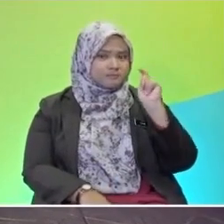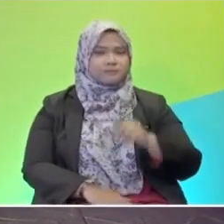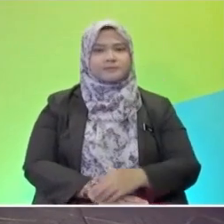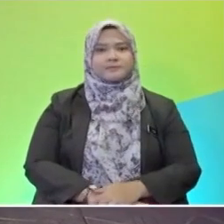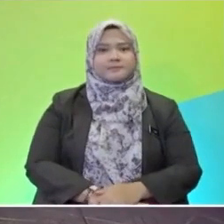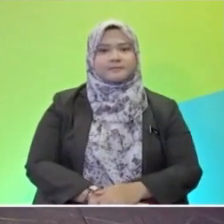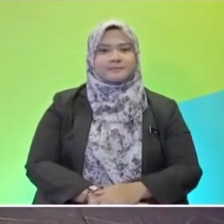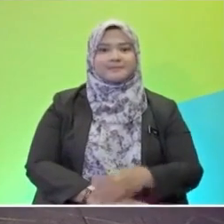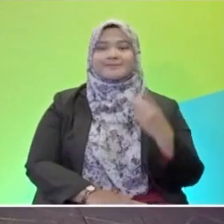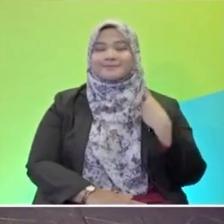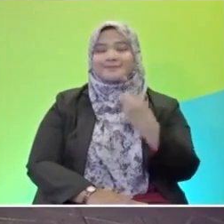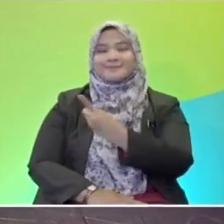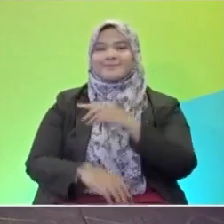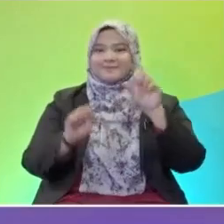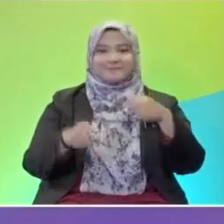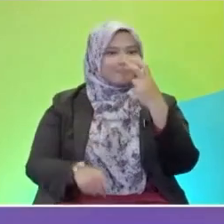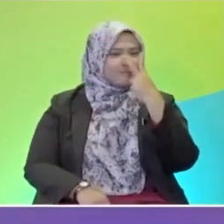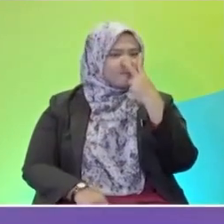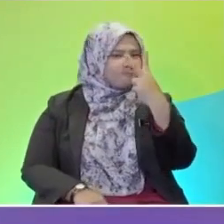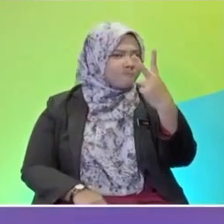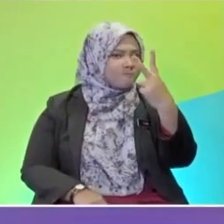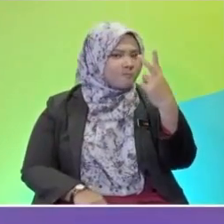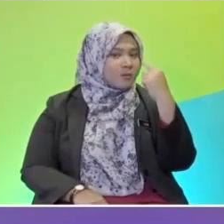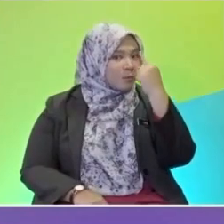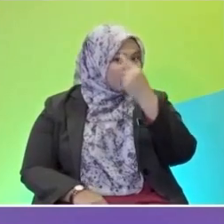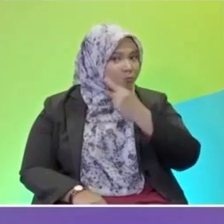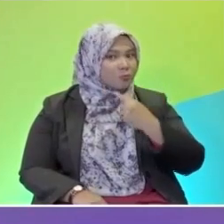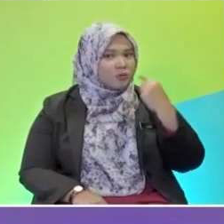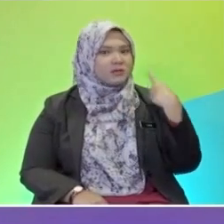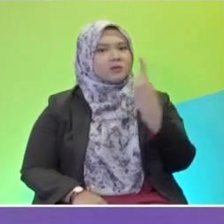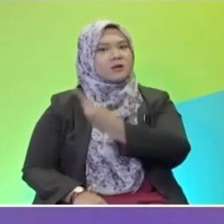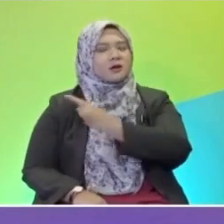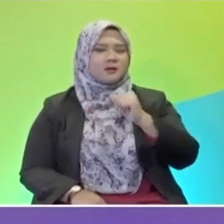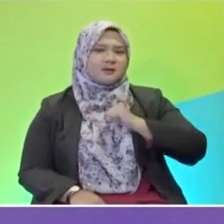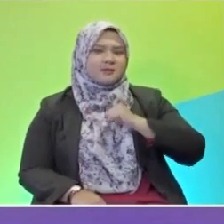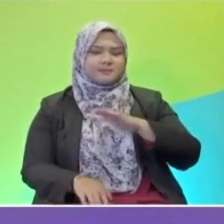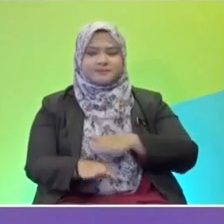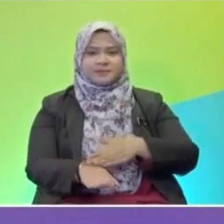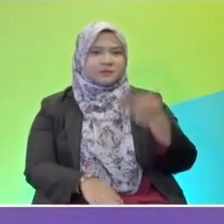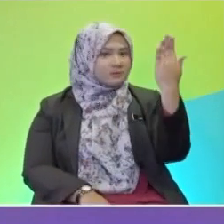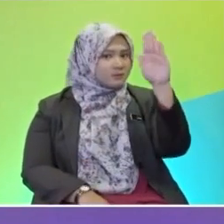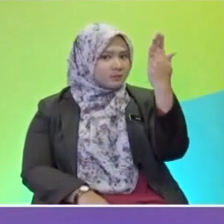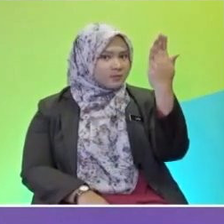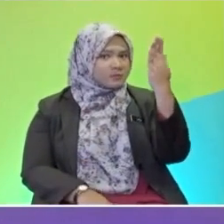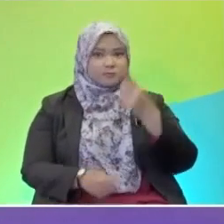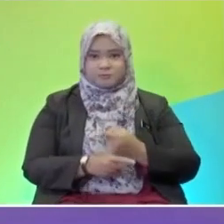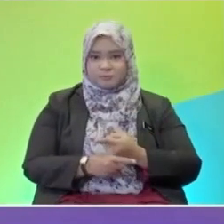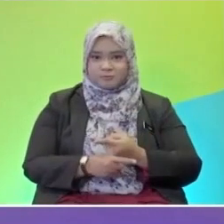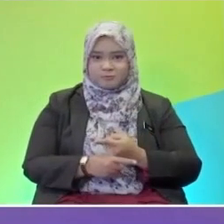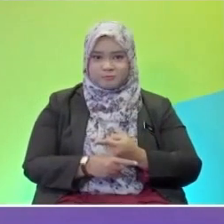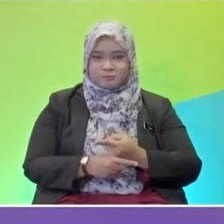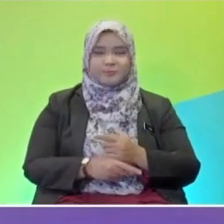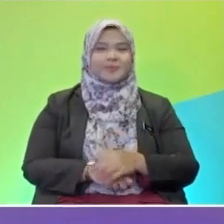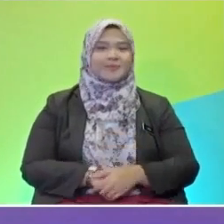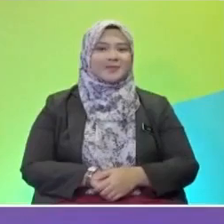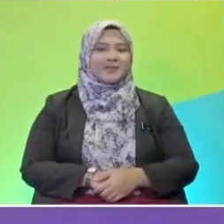Jadi sebenarnya apa yang setiap hari kita melihat cermin aku yang dapat kita lihat sebenarnya istilah yang betul kita dapat